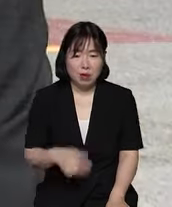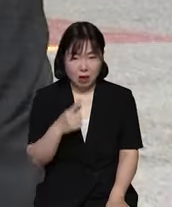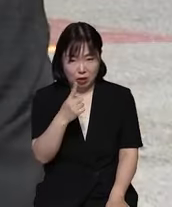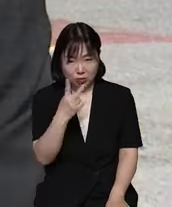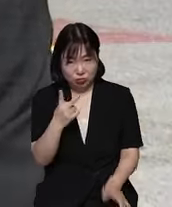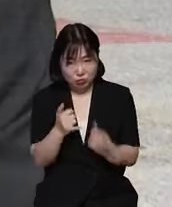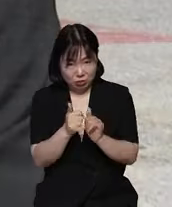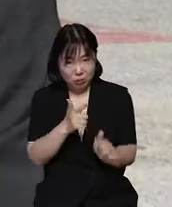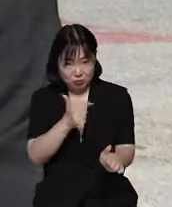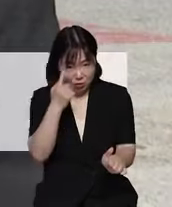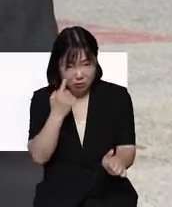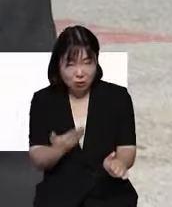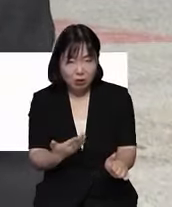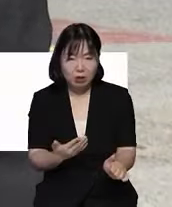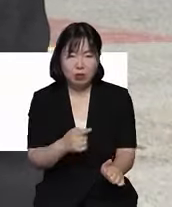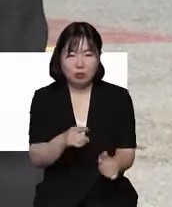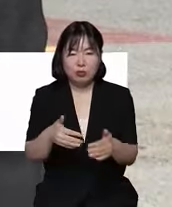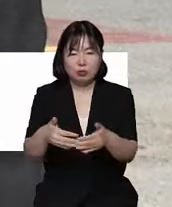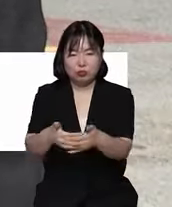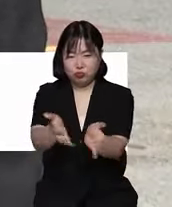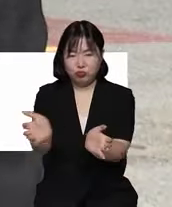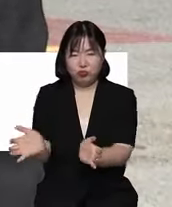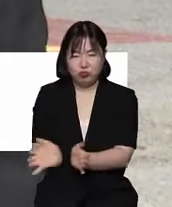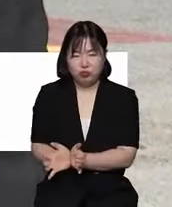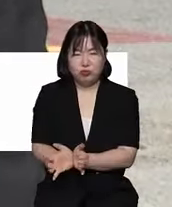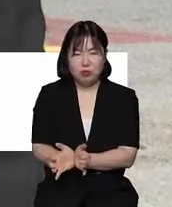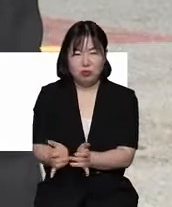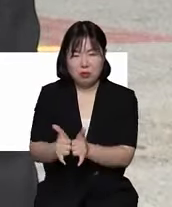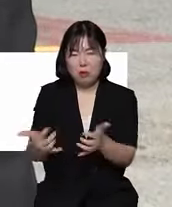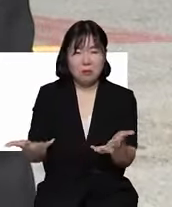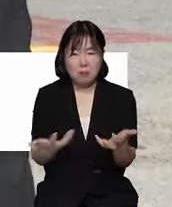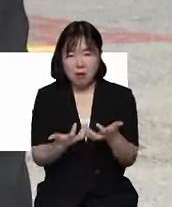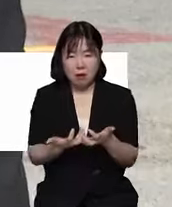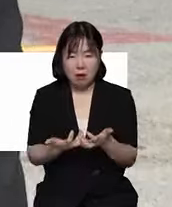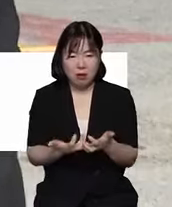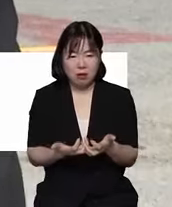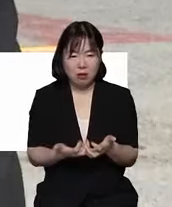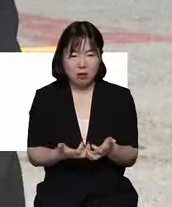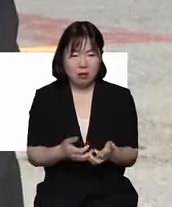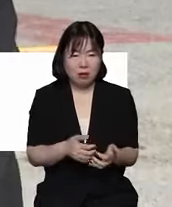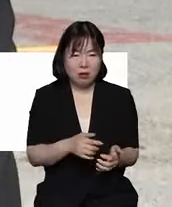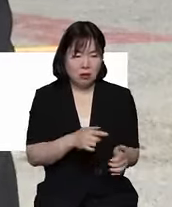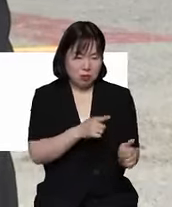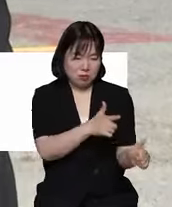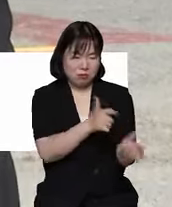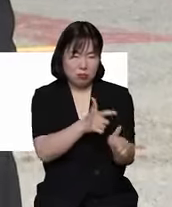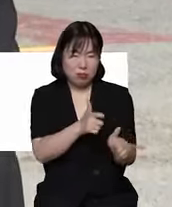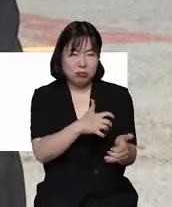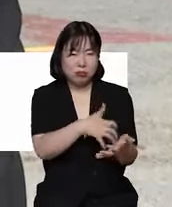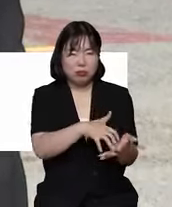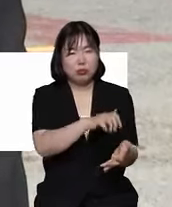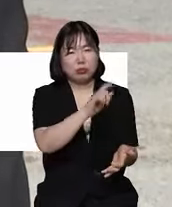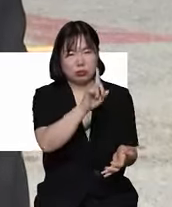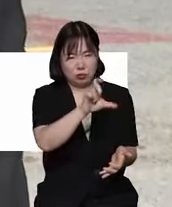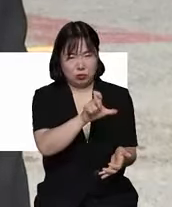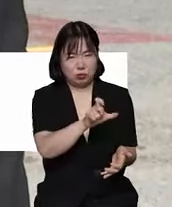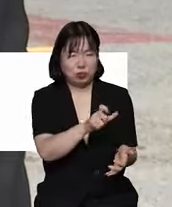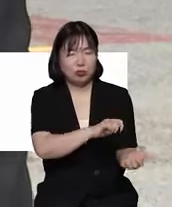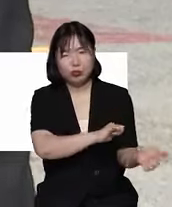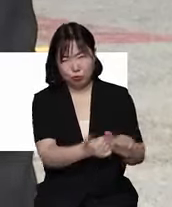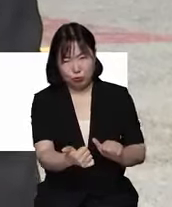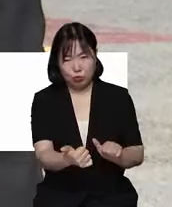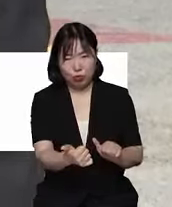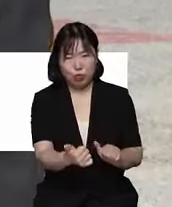명겠습니까 그 공수부대 쭉 갈려 갖고 있었는데 그 부차 그 자리에서 15명이 버스 안에서 직사